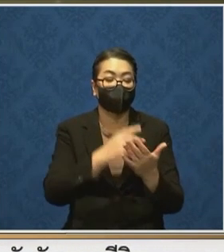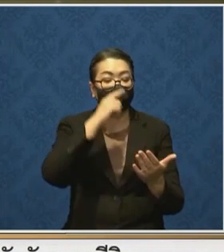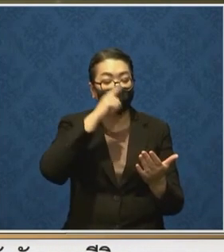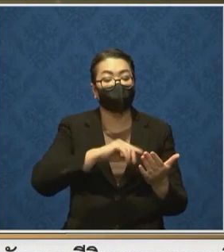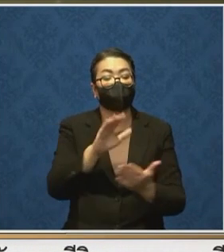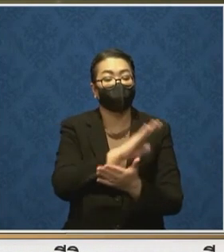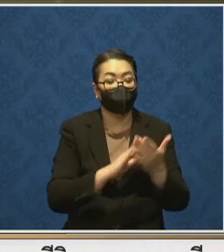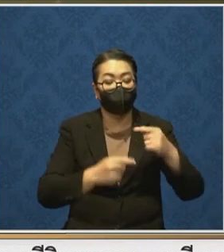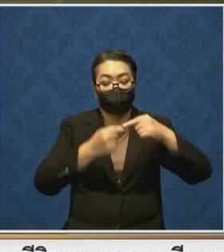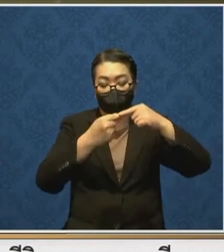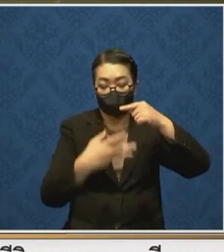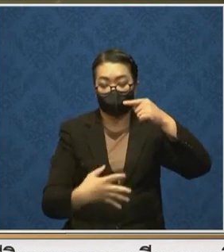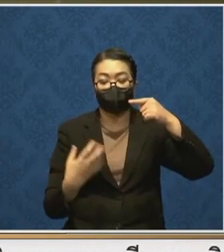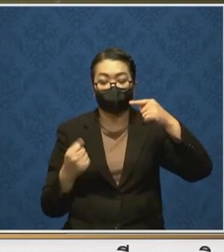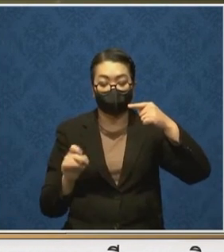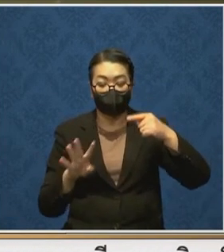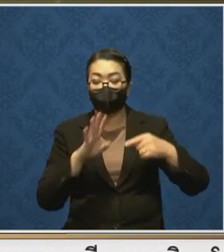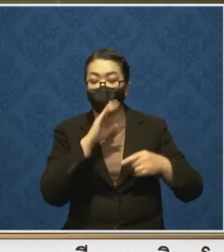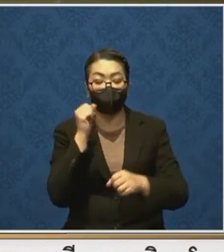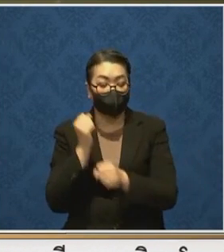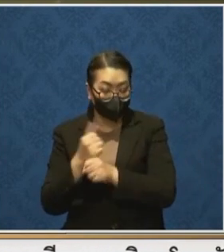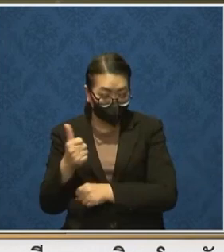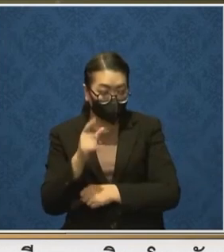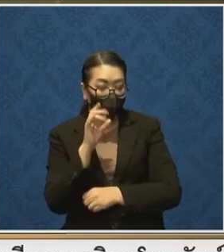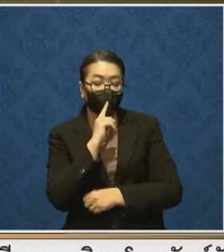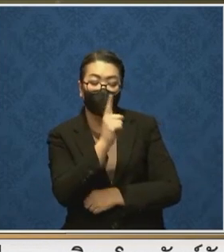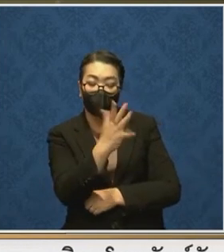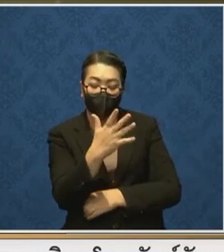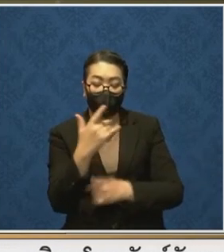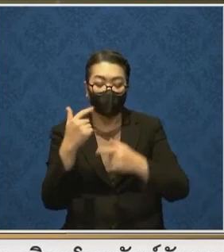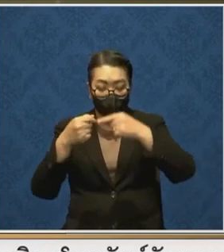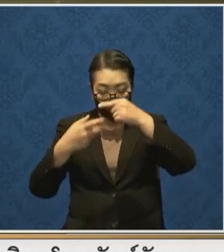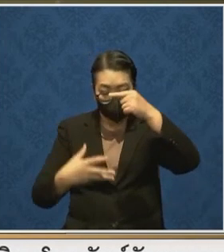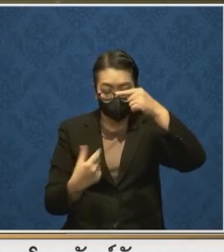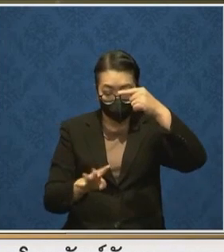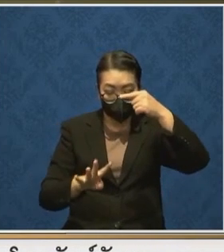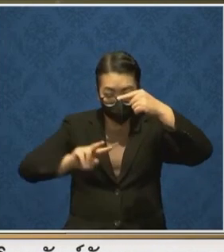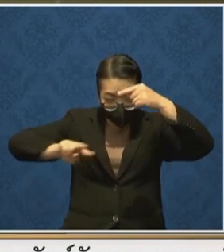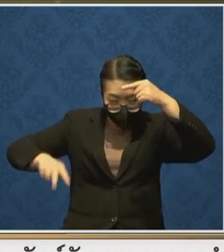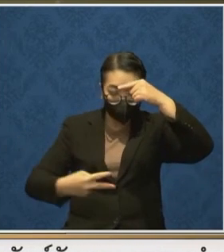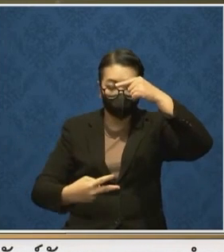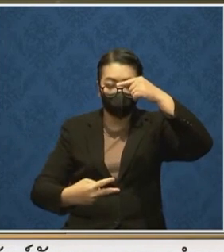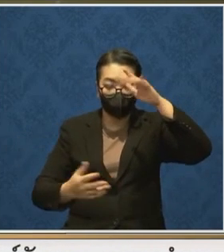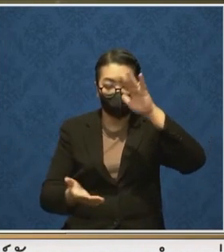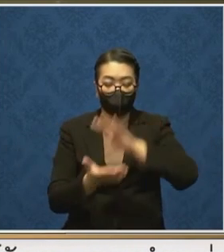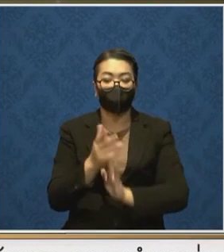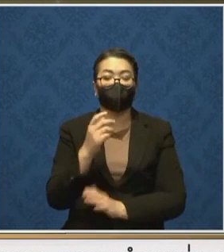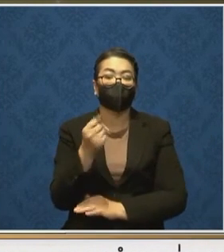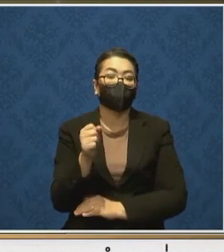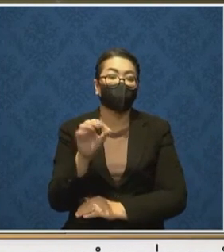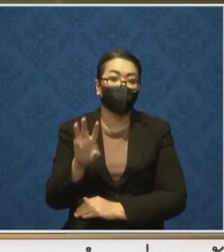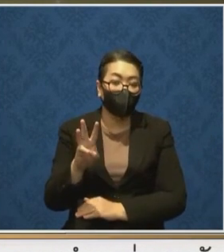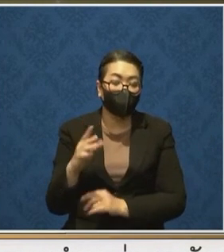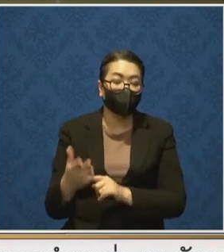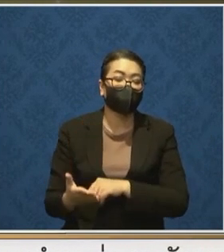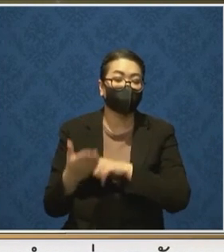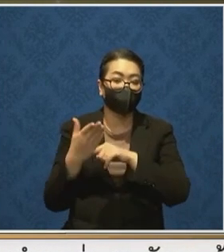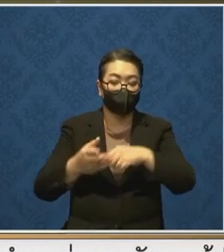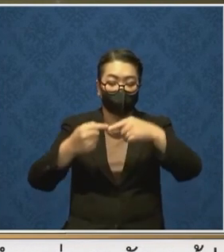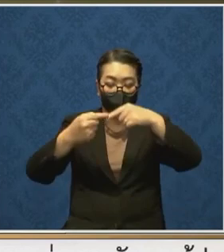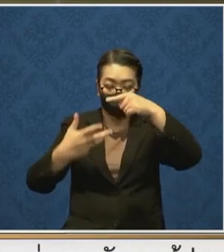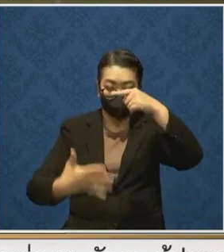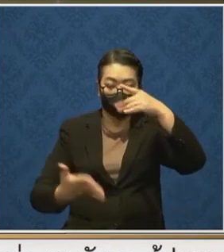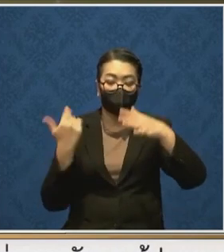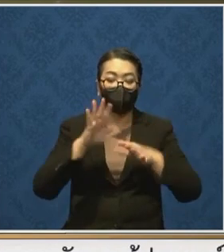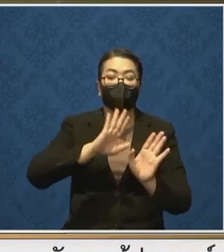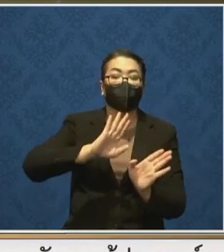14 ข้อต่อมาก็เพิ่มขึ้นเป็อี 2 ข้อรวมเปทั้หมด 16 ข้อซึข้อเสนอเหล่านี้ถูปดตก